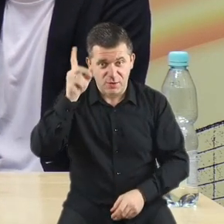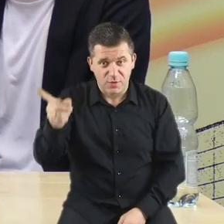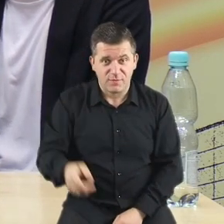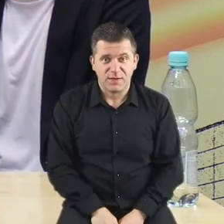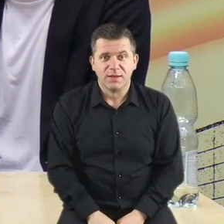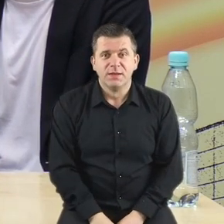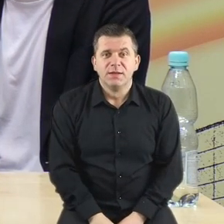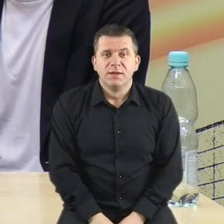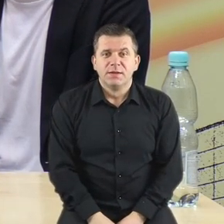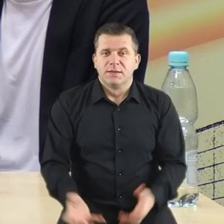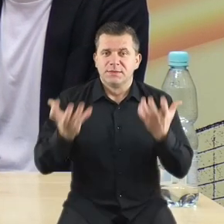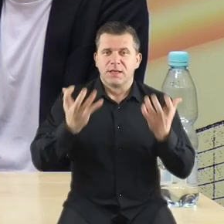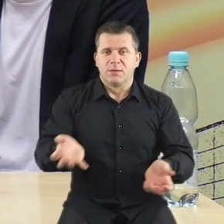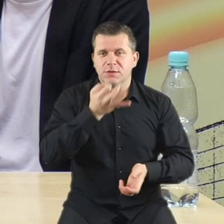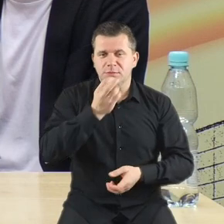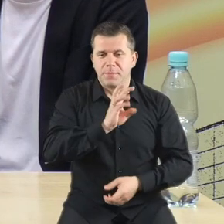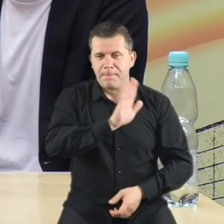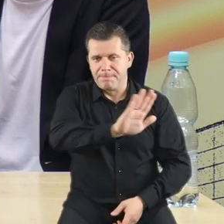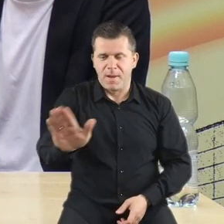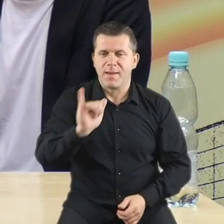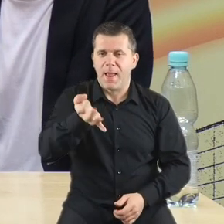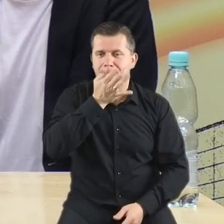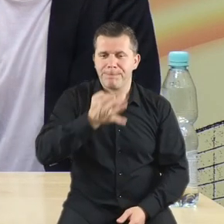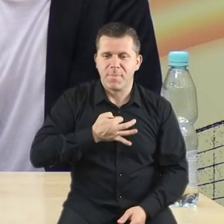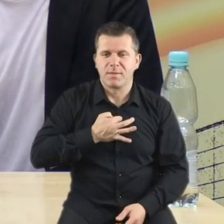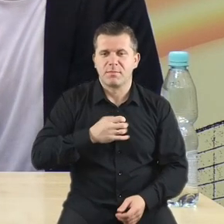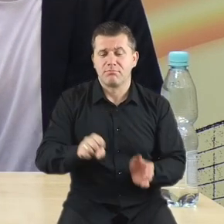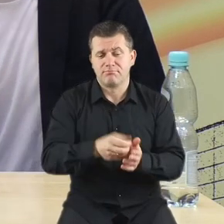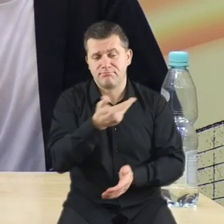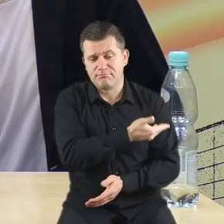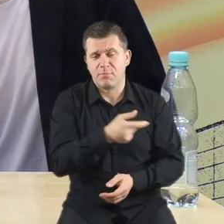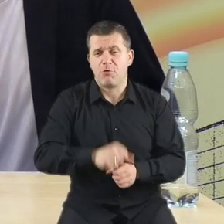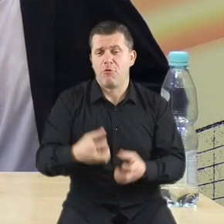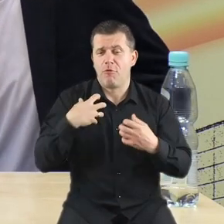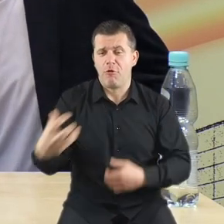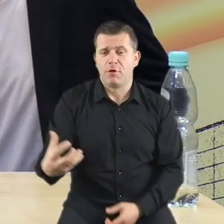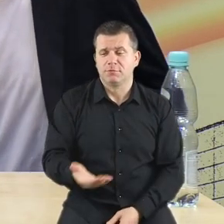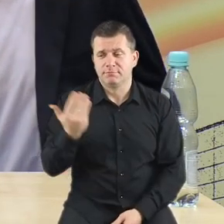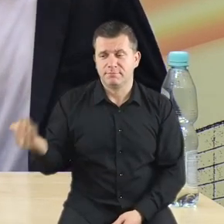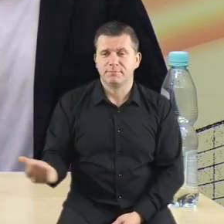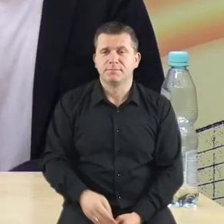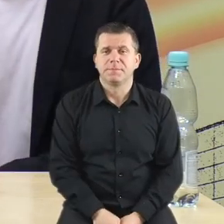Ja chciałam zapytać, czy państwo macie jakieś pytania do naszego dzisiejszego gościa?